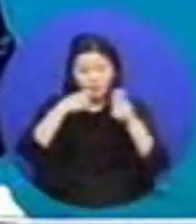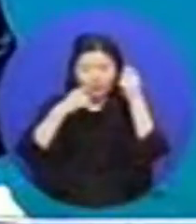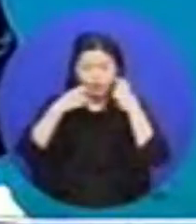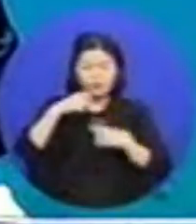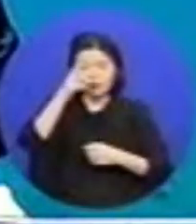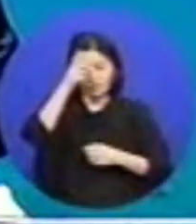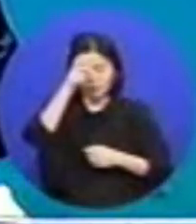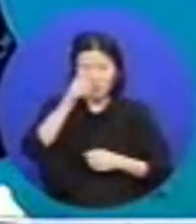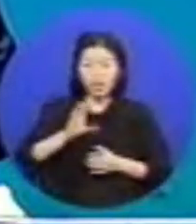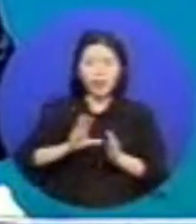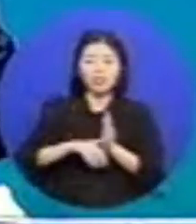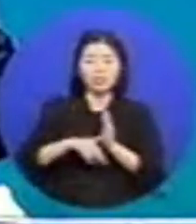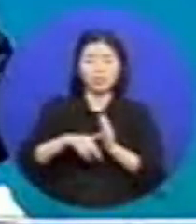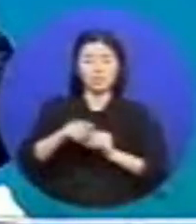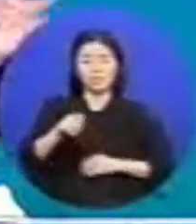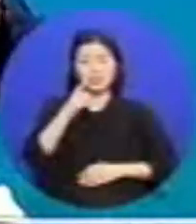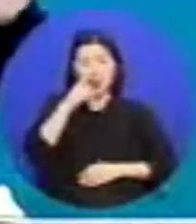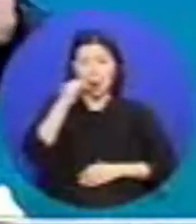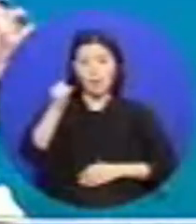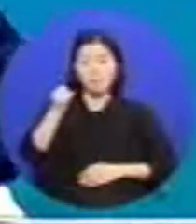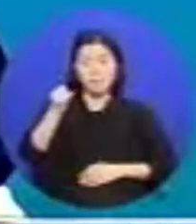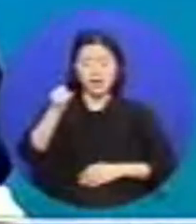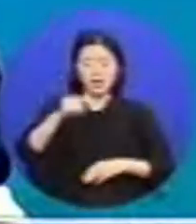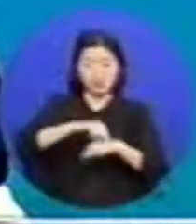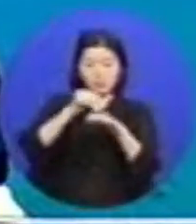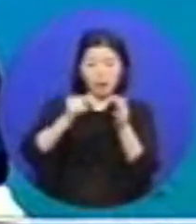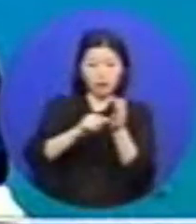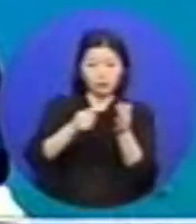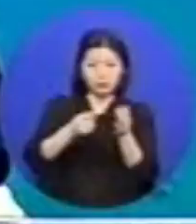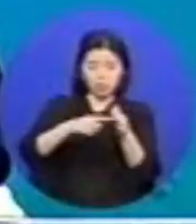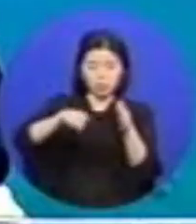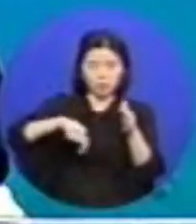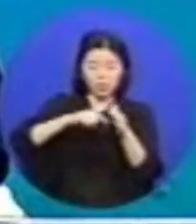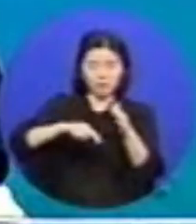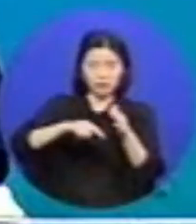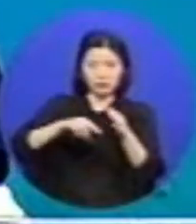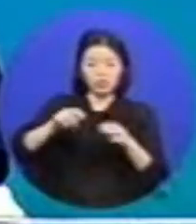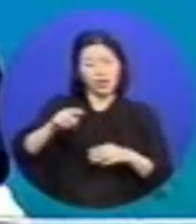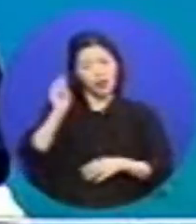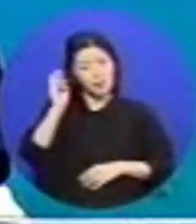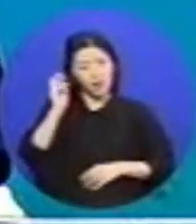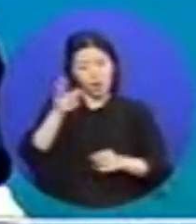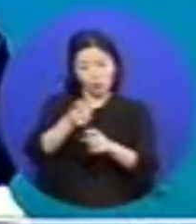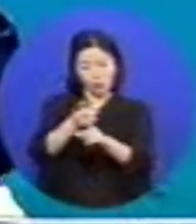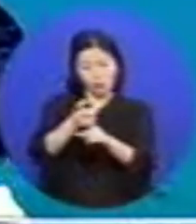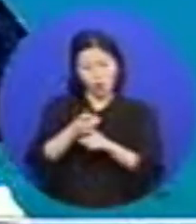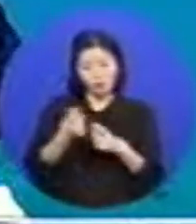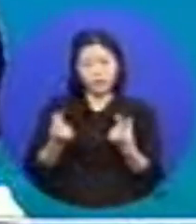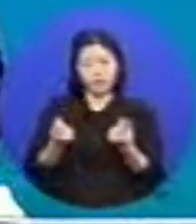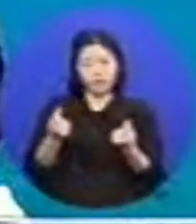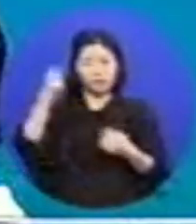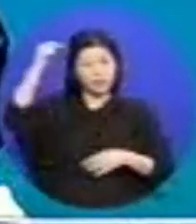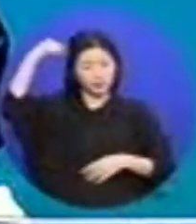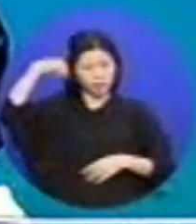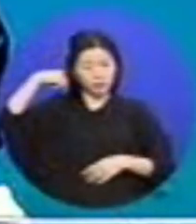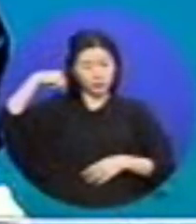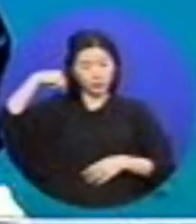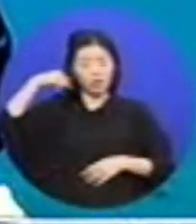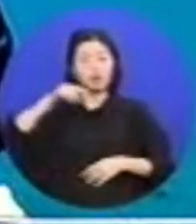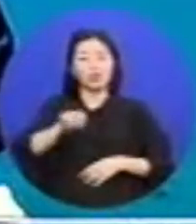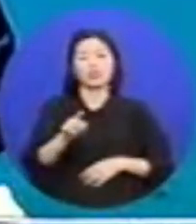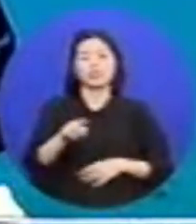그 엄마의 마음에는 딸이 아니고 원수같이 여겨질 수도 있었겠구나. 그게 비로소 이해가 되는